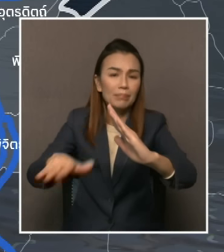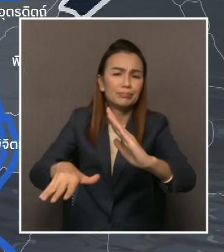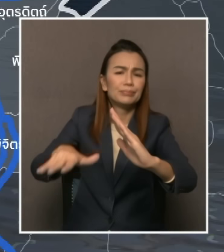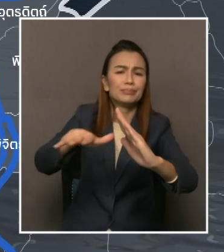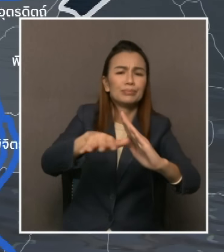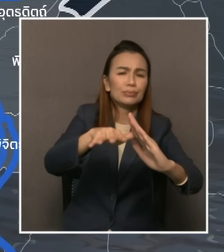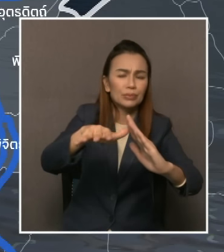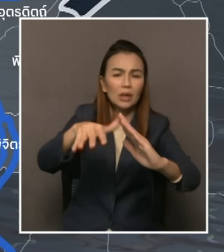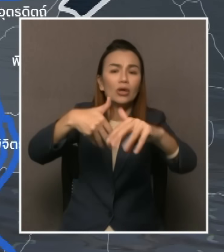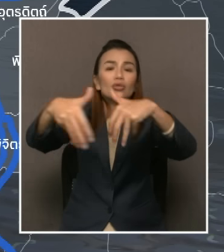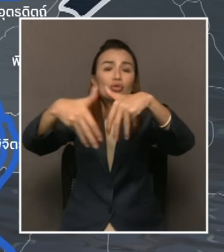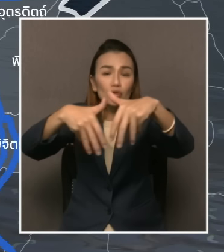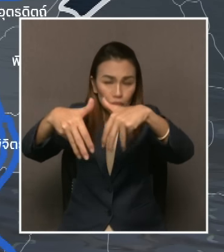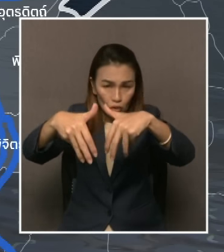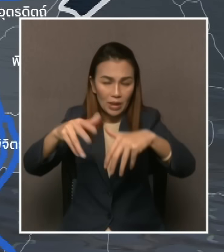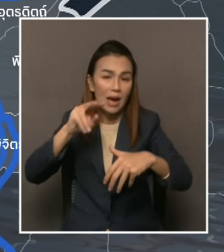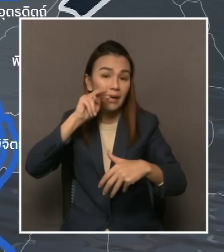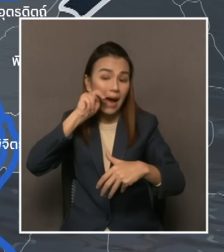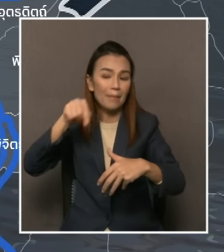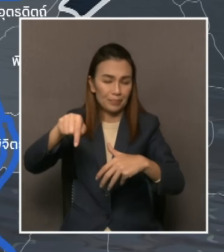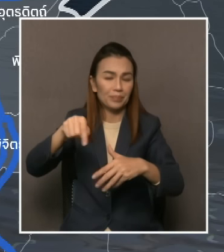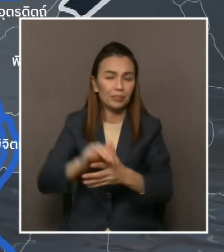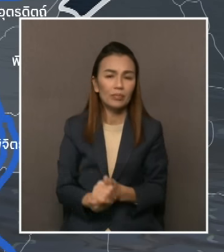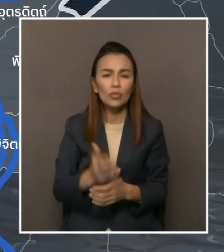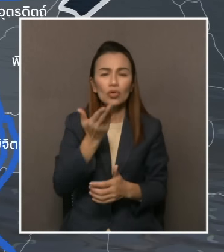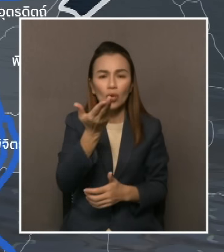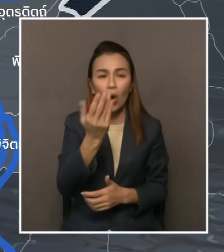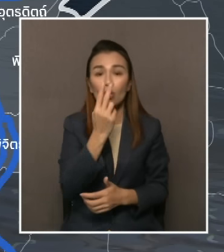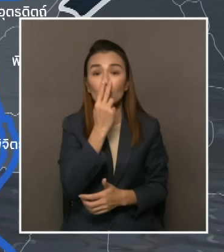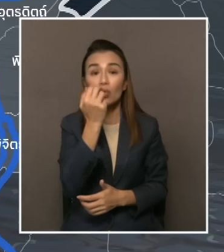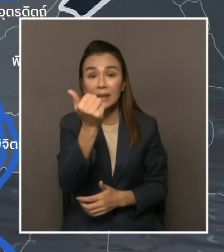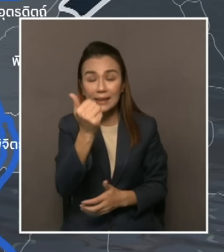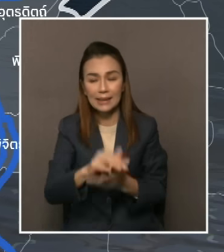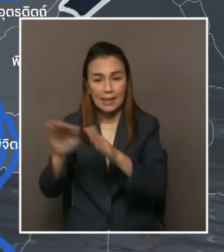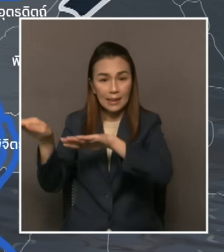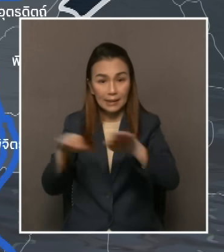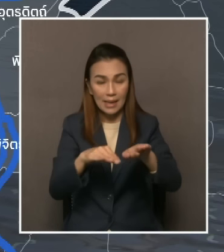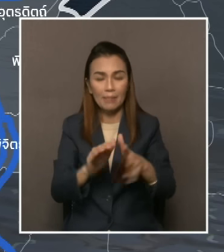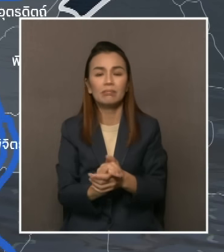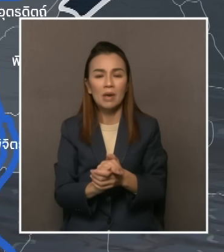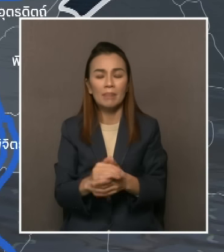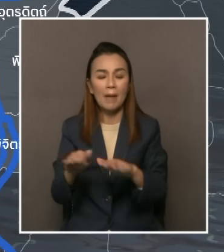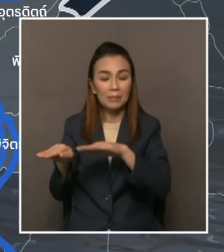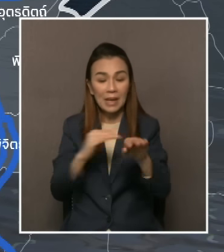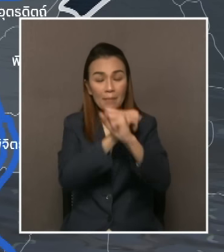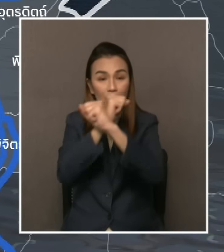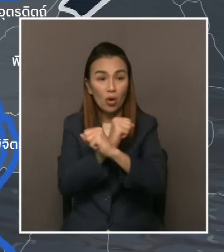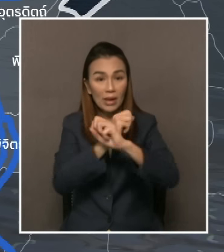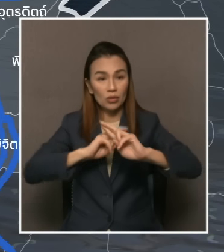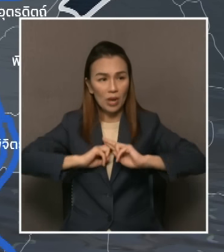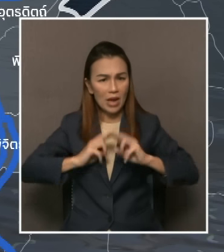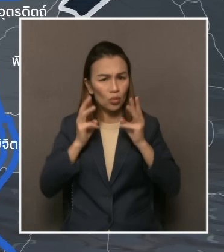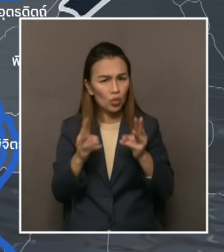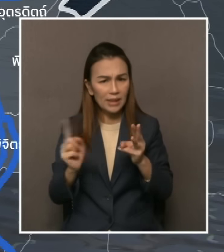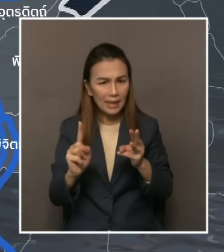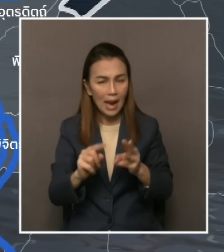ำ และชุมชนริมแ่น้ำวัง ขอให้เฟ้าระวังและเดียมคามพ้อมรับมือสถานการณน้ลอนตะห่งดันี้ครับ